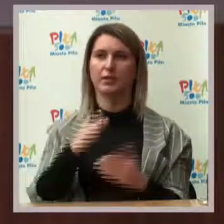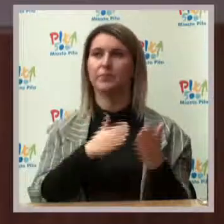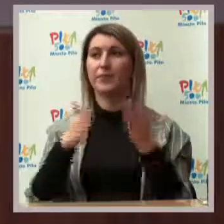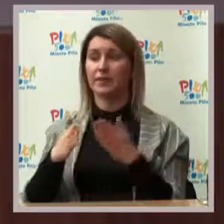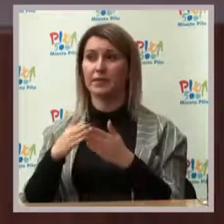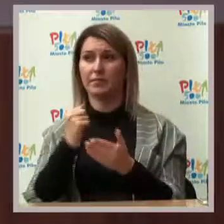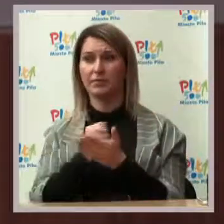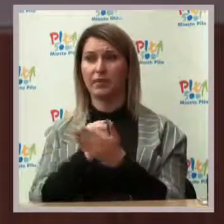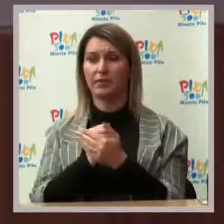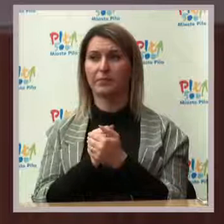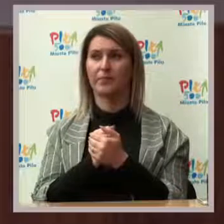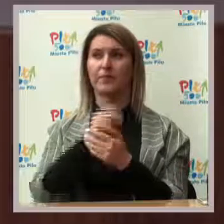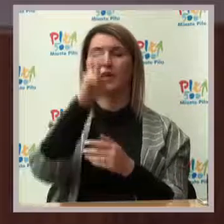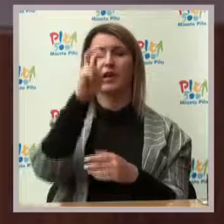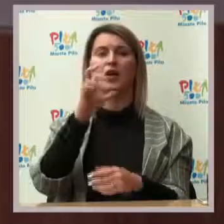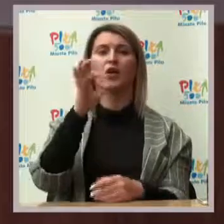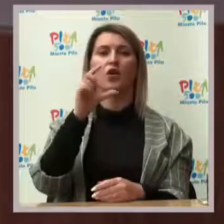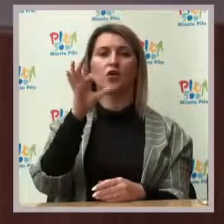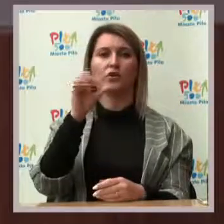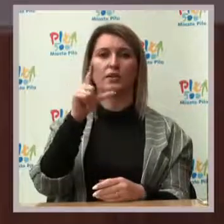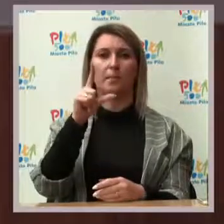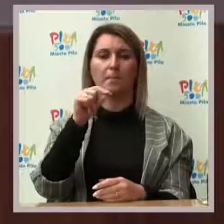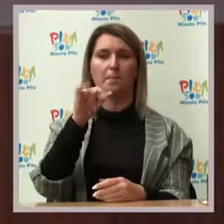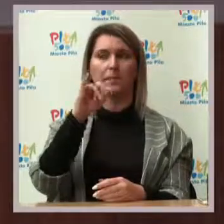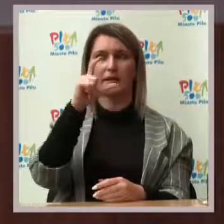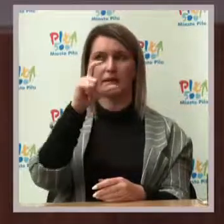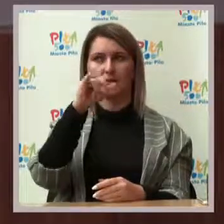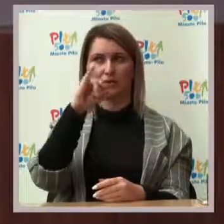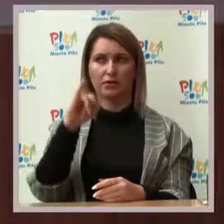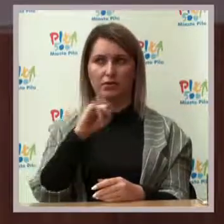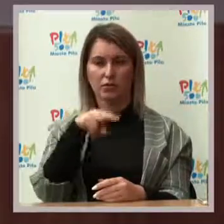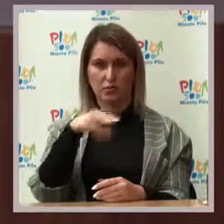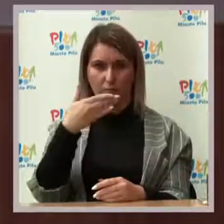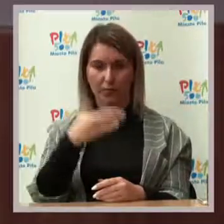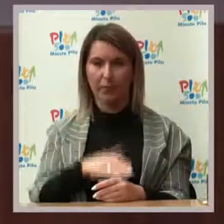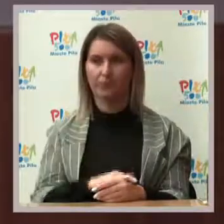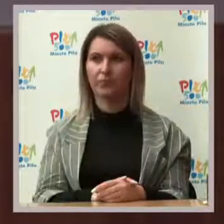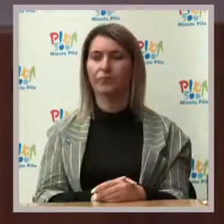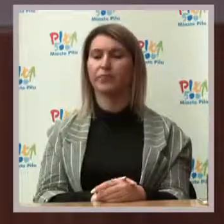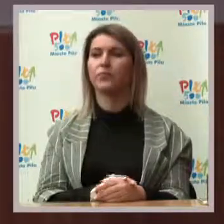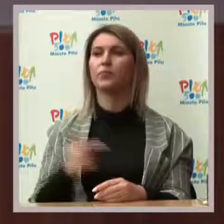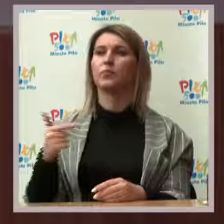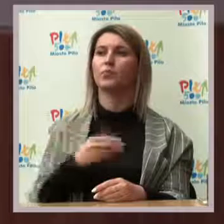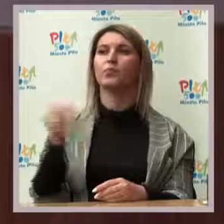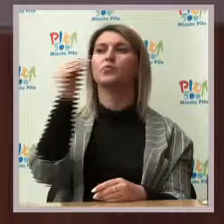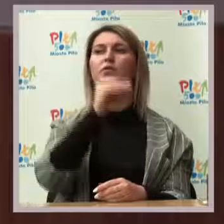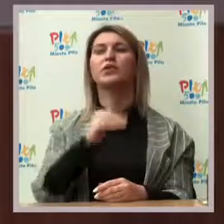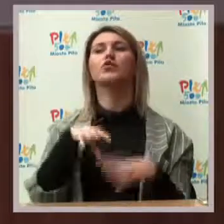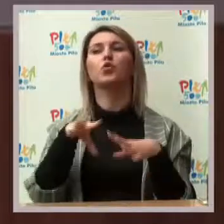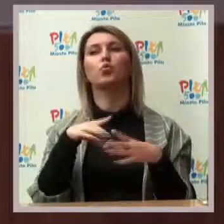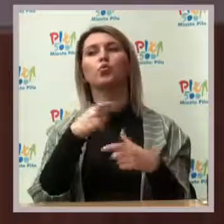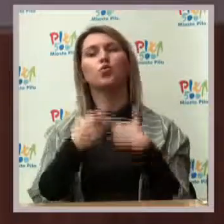Nie tylko to, co zrobiliśmy w stosunku do hospicjum, jest ważne, ale jeszcze to, co musimy zrobić. Musimy na pewno pomóc